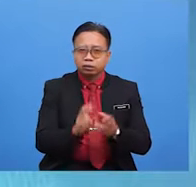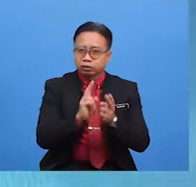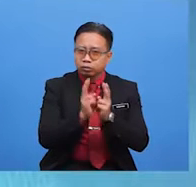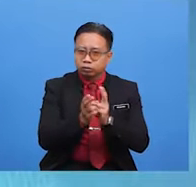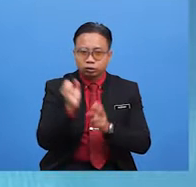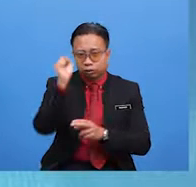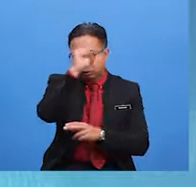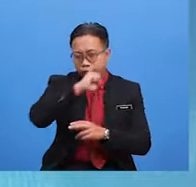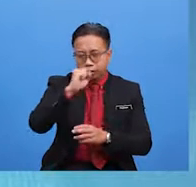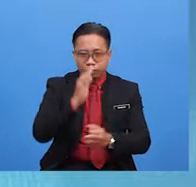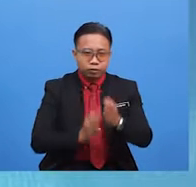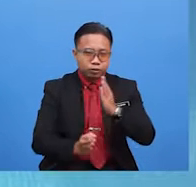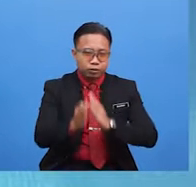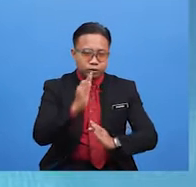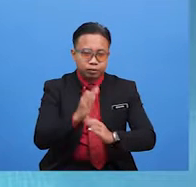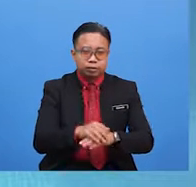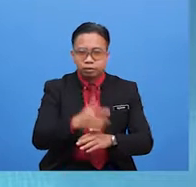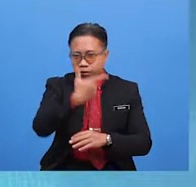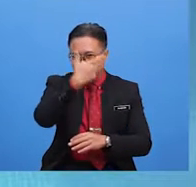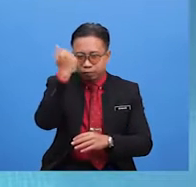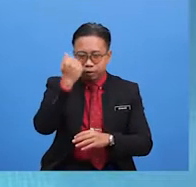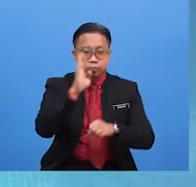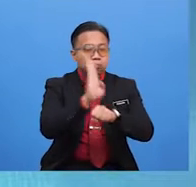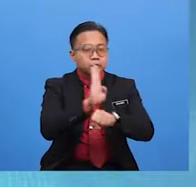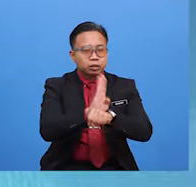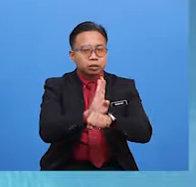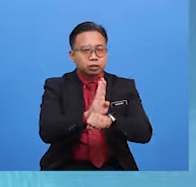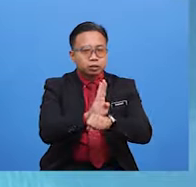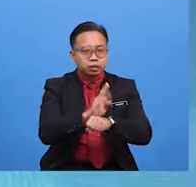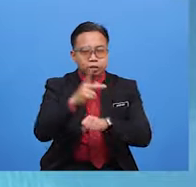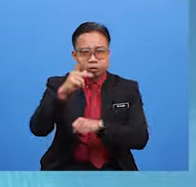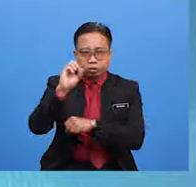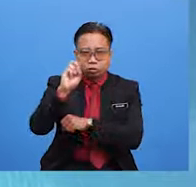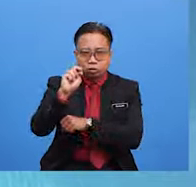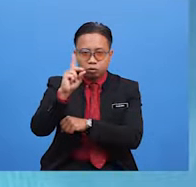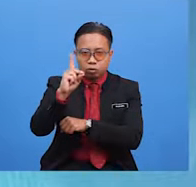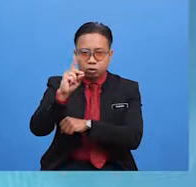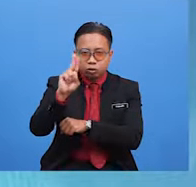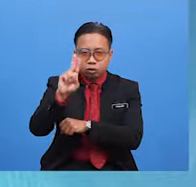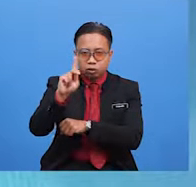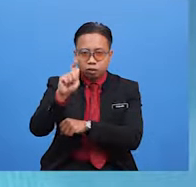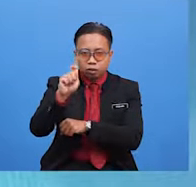perubahan sifat fizik kerana besi merupakan konduktor haba yang baik.